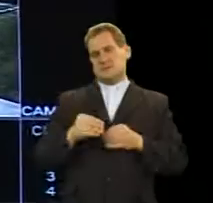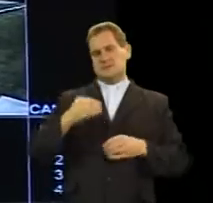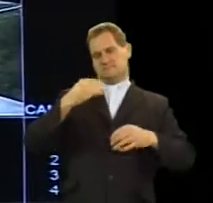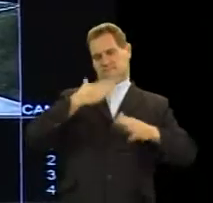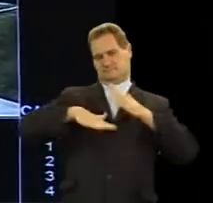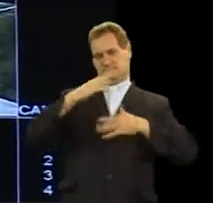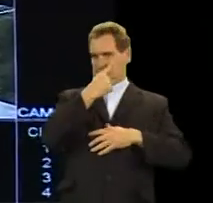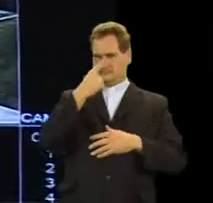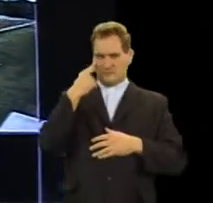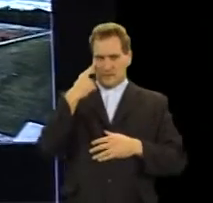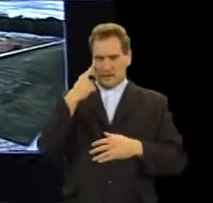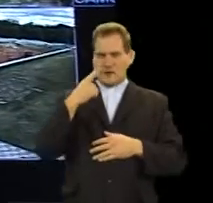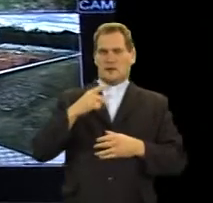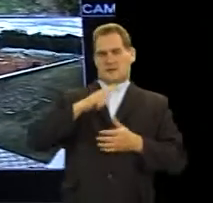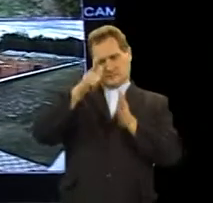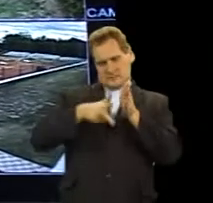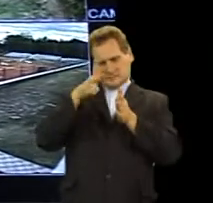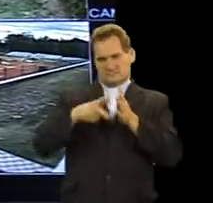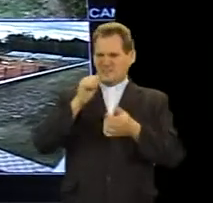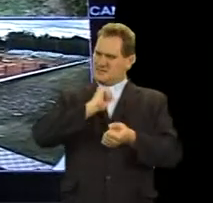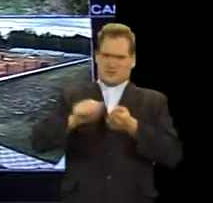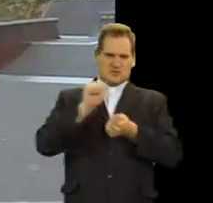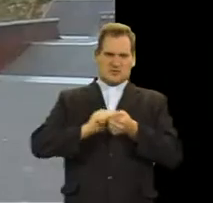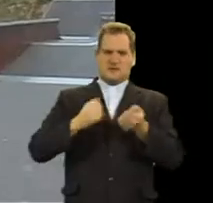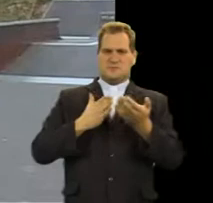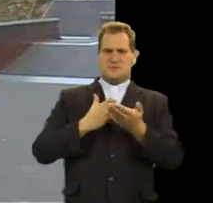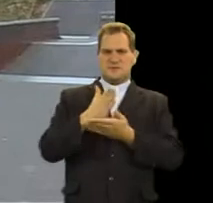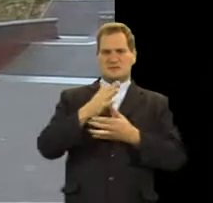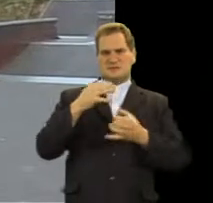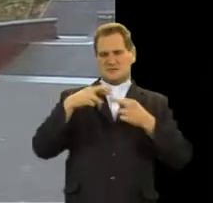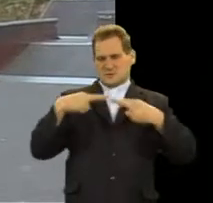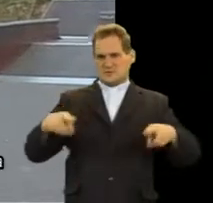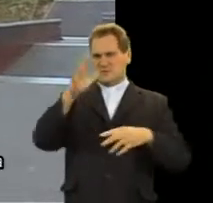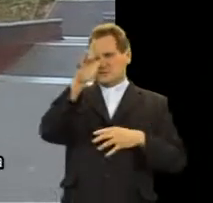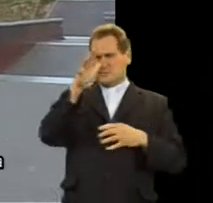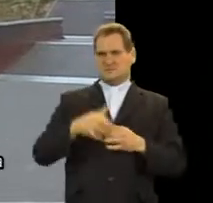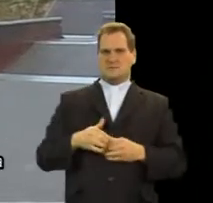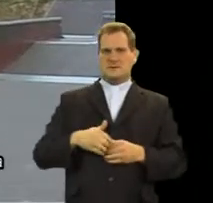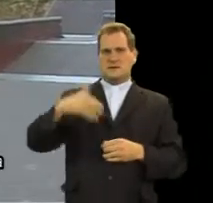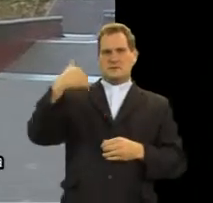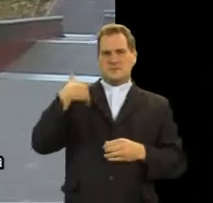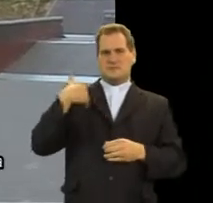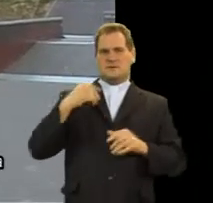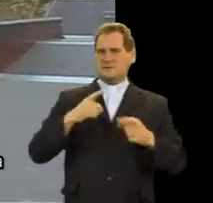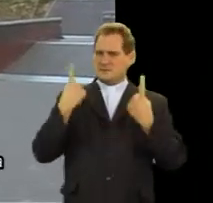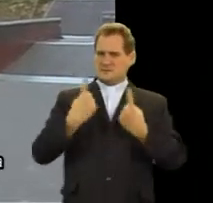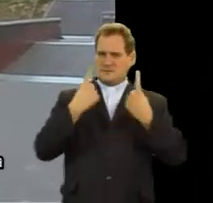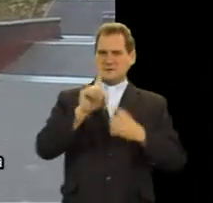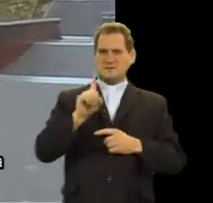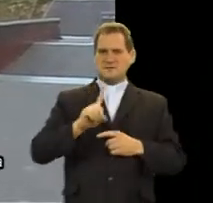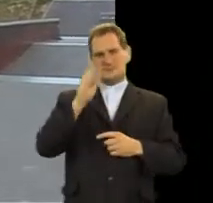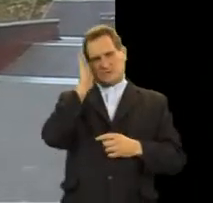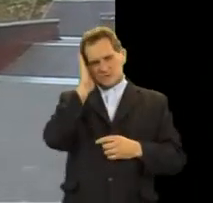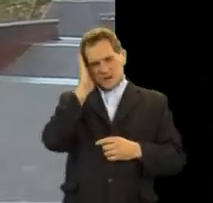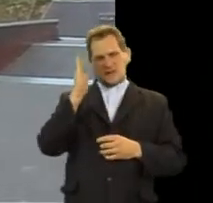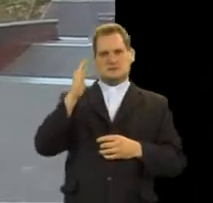z zainstalowanym monitoringiem nie jest niszczony przez wandali. Dochodziło nawet do takich przypadków, że mieszkali